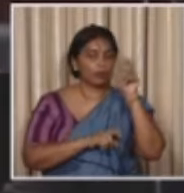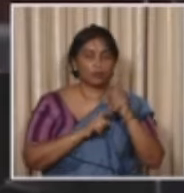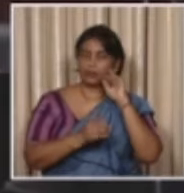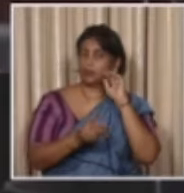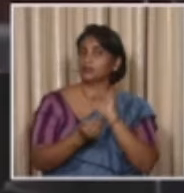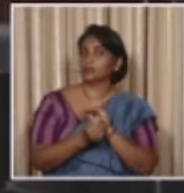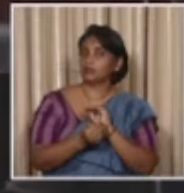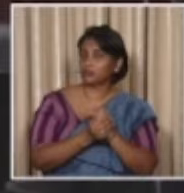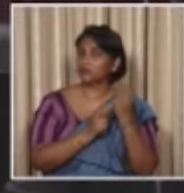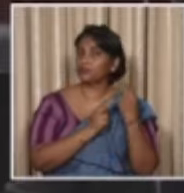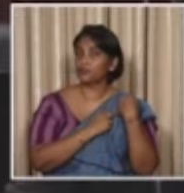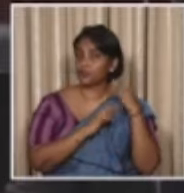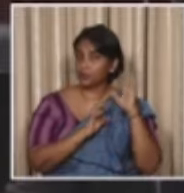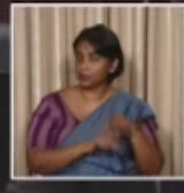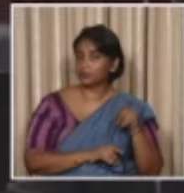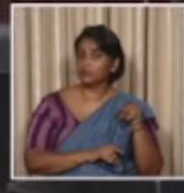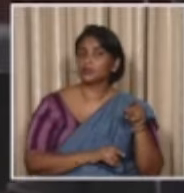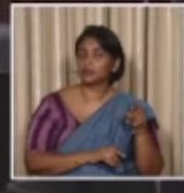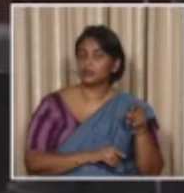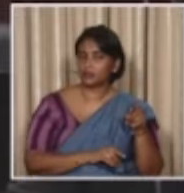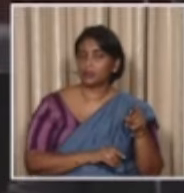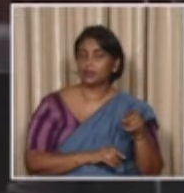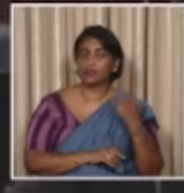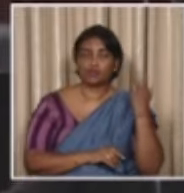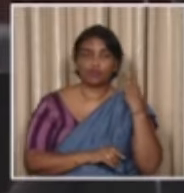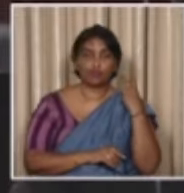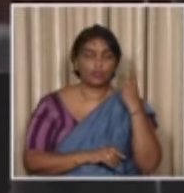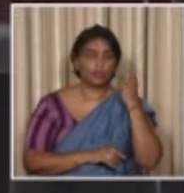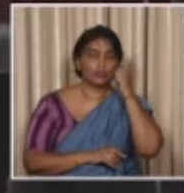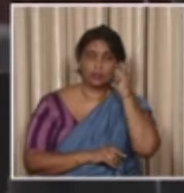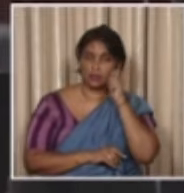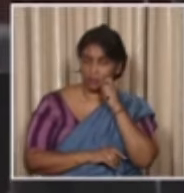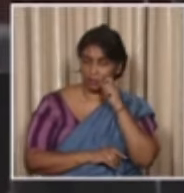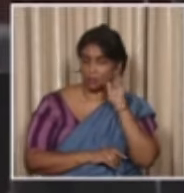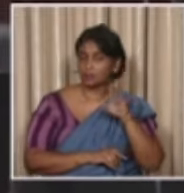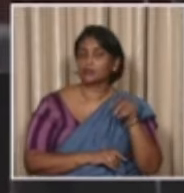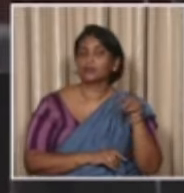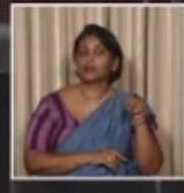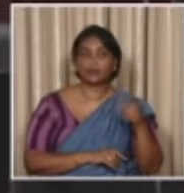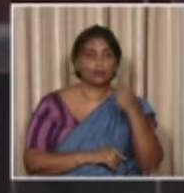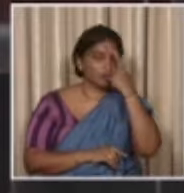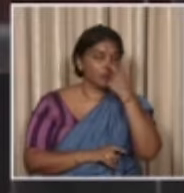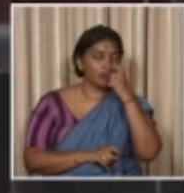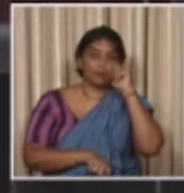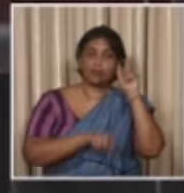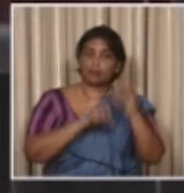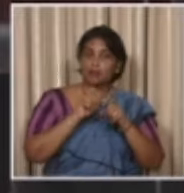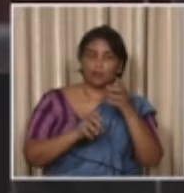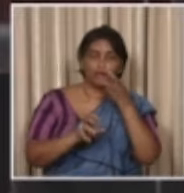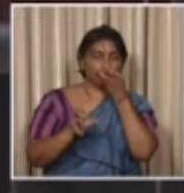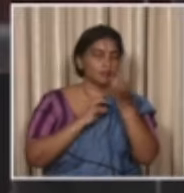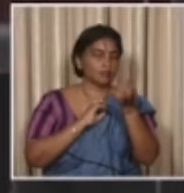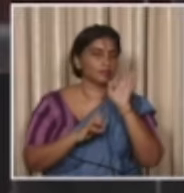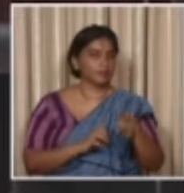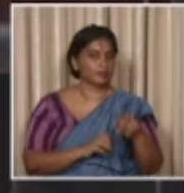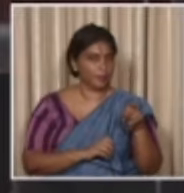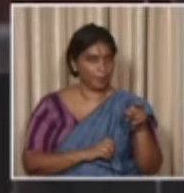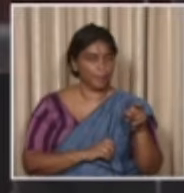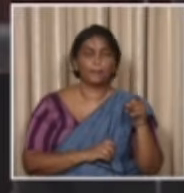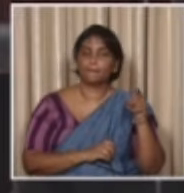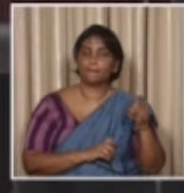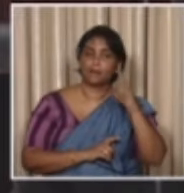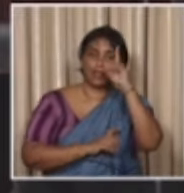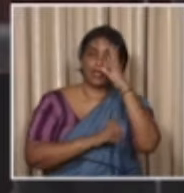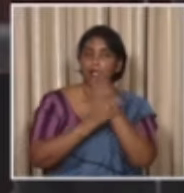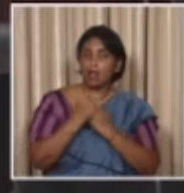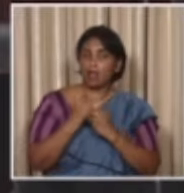ආරක්ෂාව භාරව සිටියේදී ඉස්ලාම් ත්‍රස්තවාදීන් විසින් කතෝලික බැතිමතුන්ට ප්‍රහාර එල්ල කරලා තියෙනවා. ආගම්